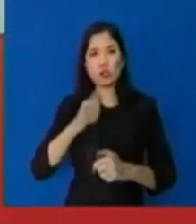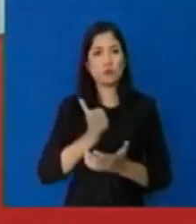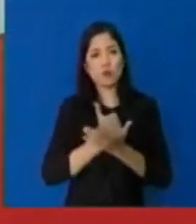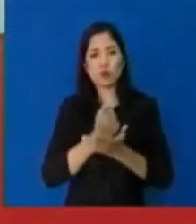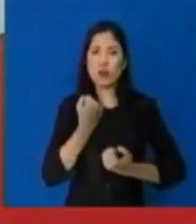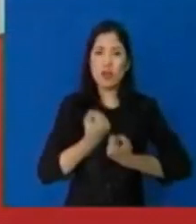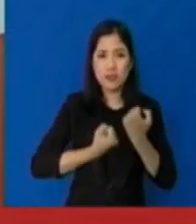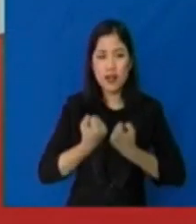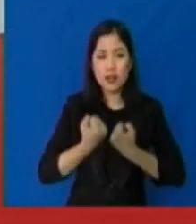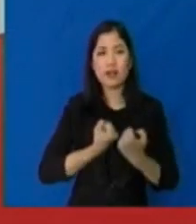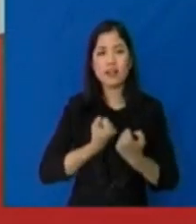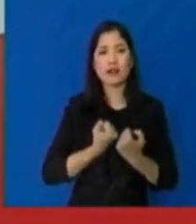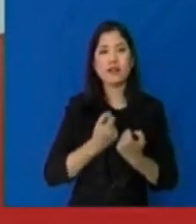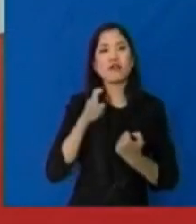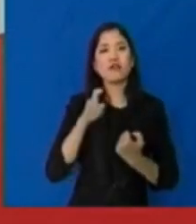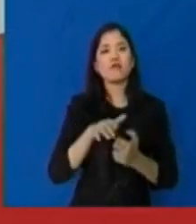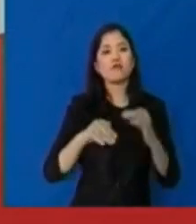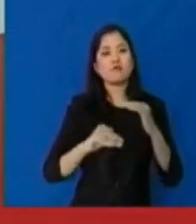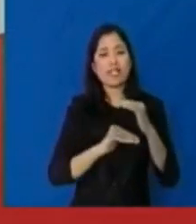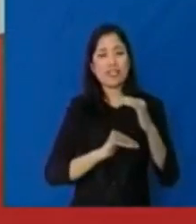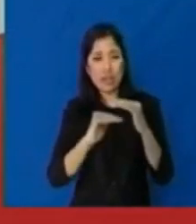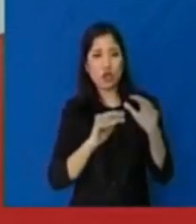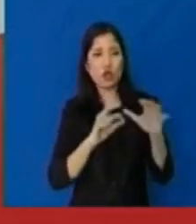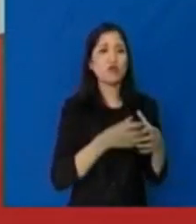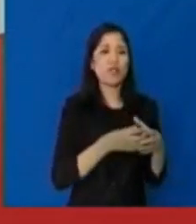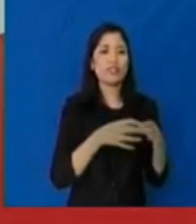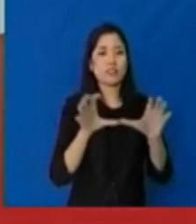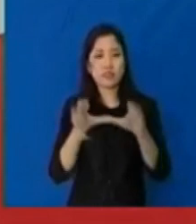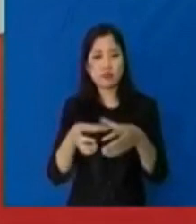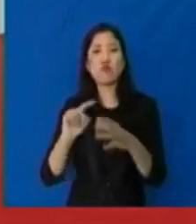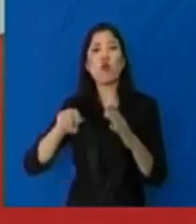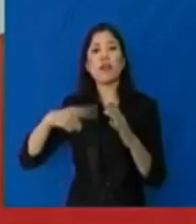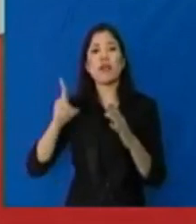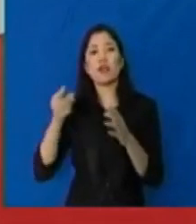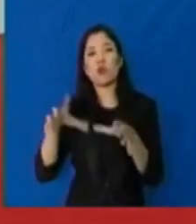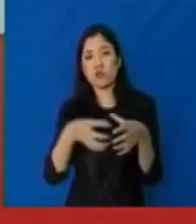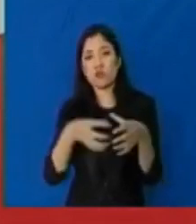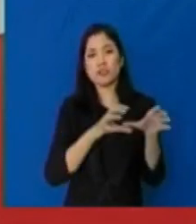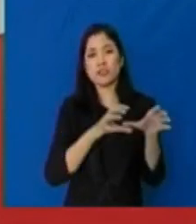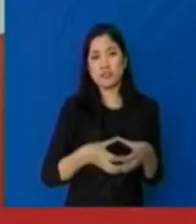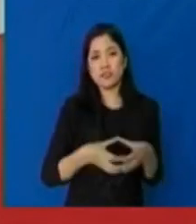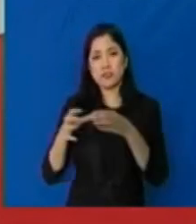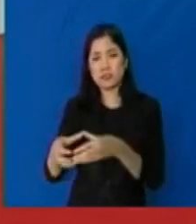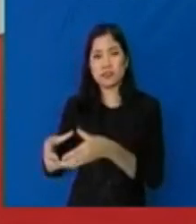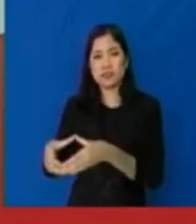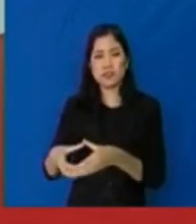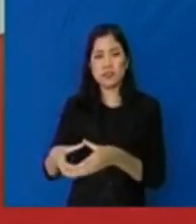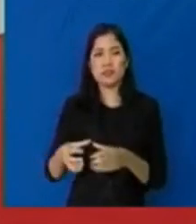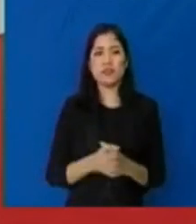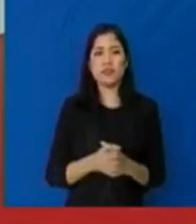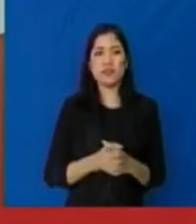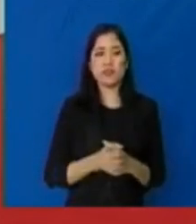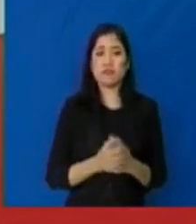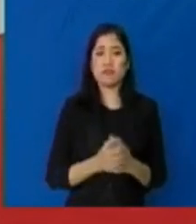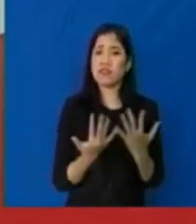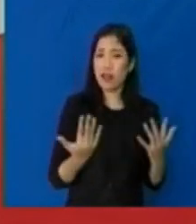basis komunitas saat ini. Harapan kita adalah masyarakat saling mengingatkan, masyarakat saling